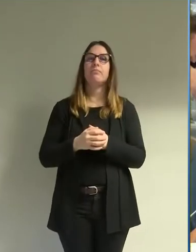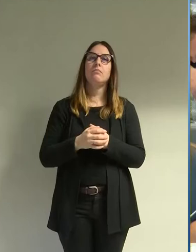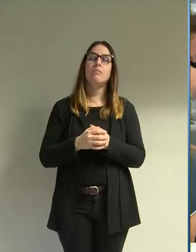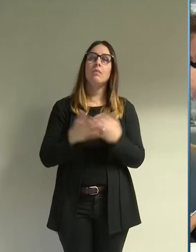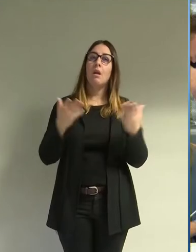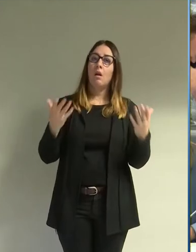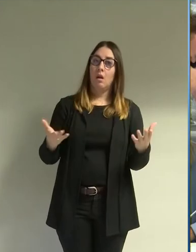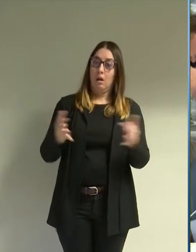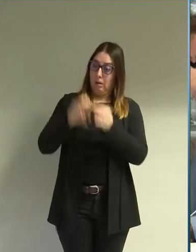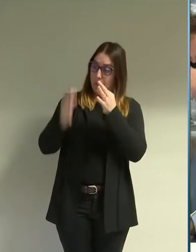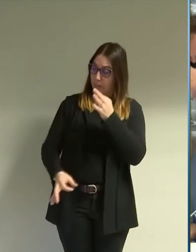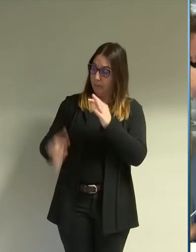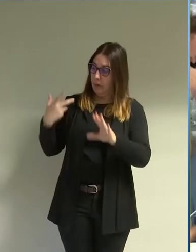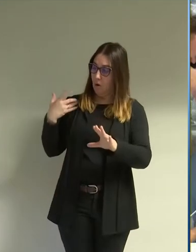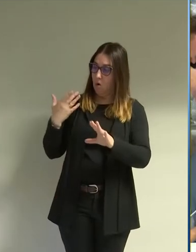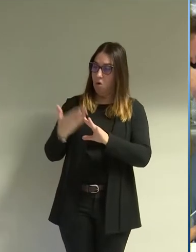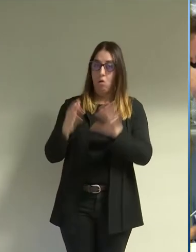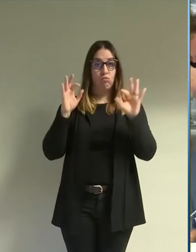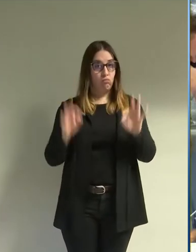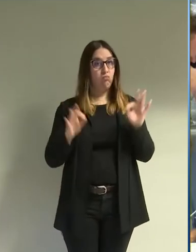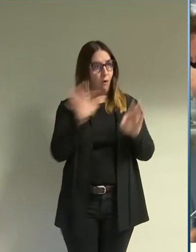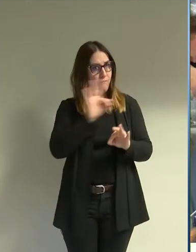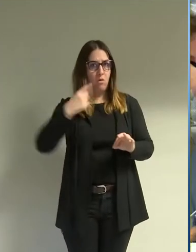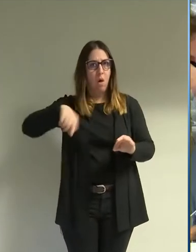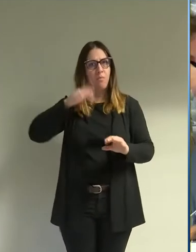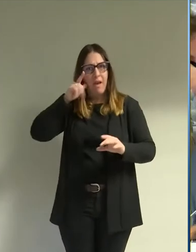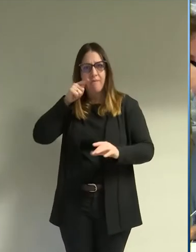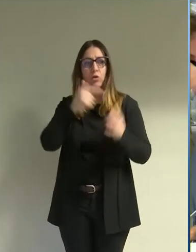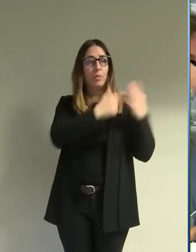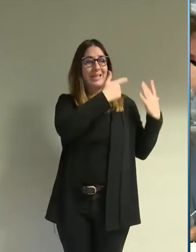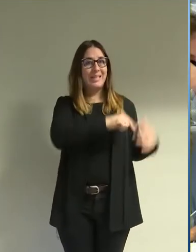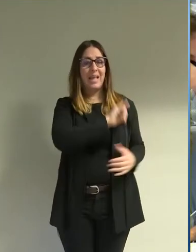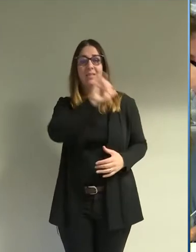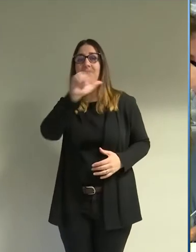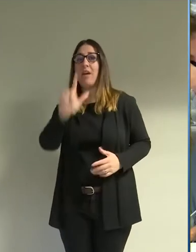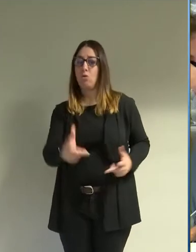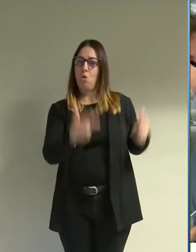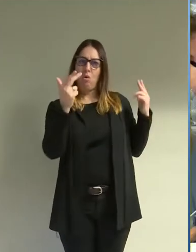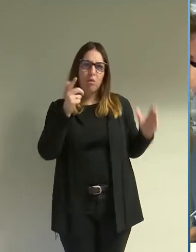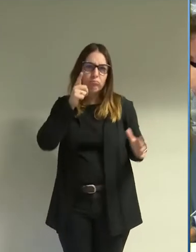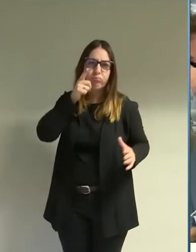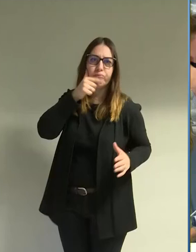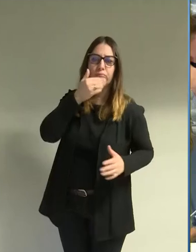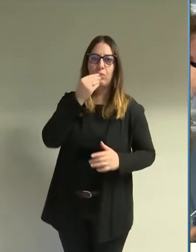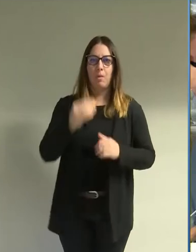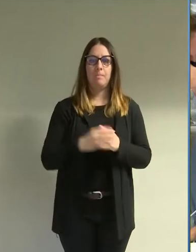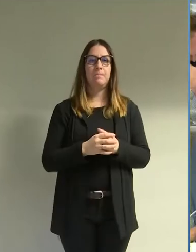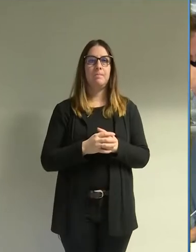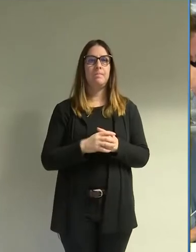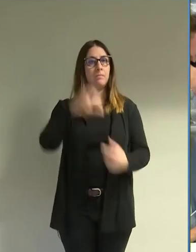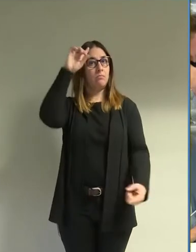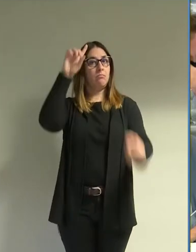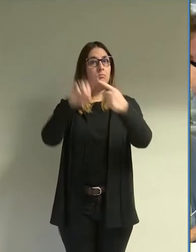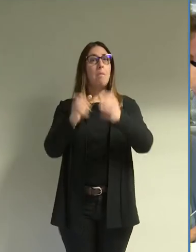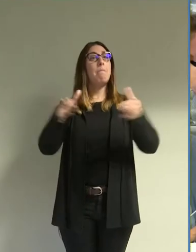ce bilan 2017 2022 je relis donc l'ambition de la